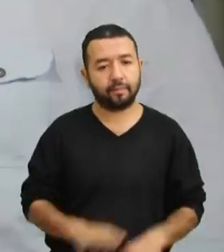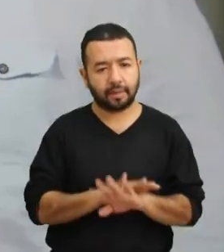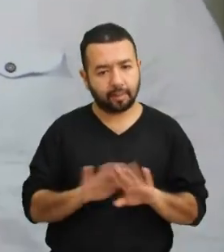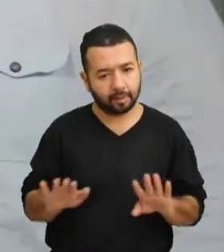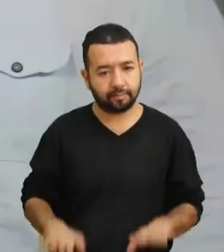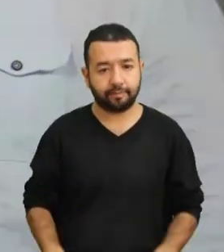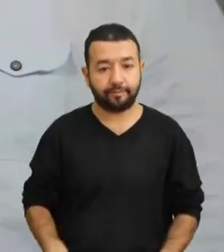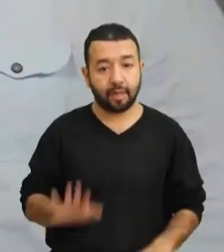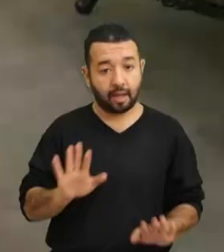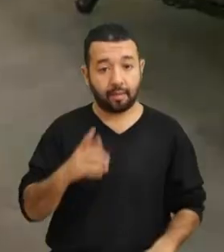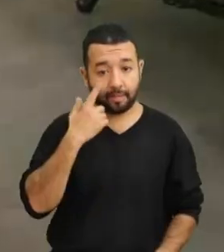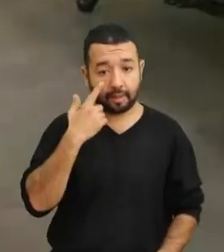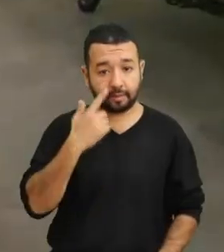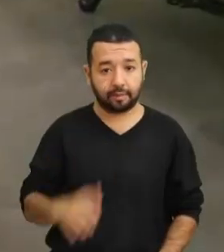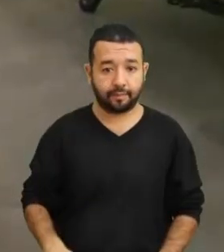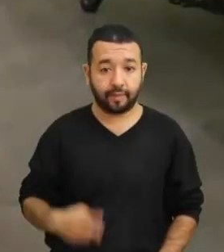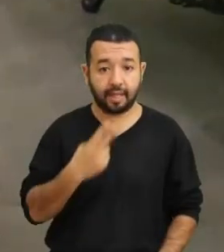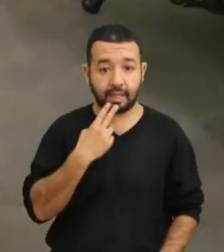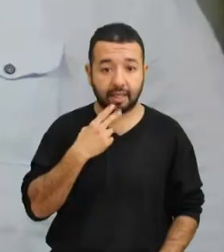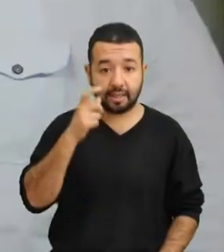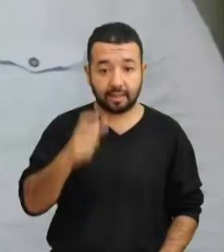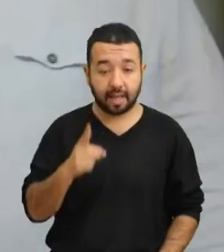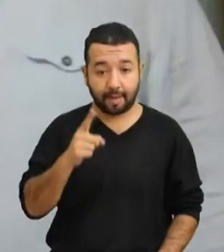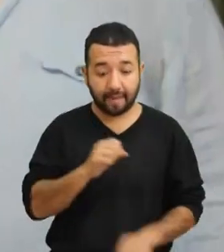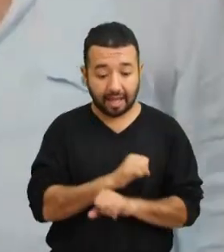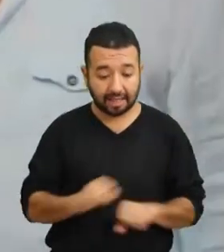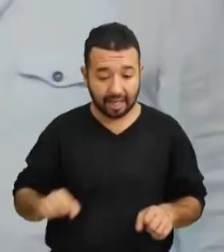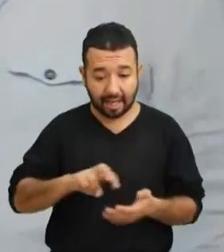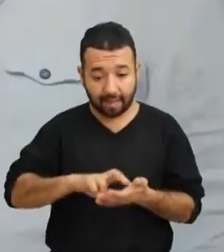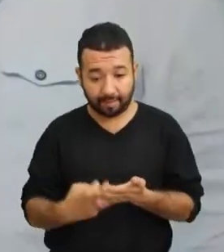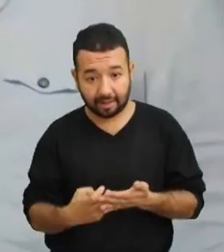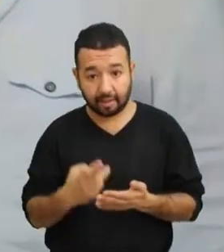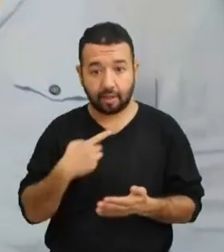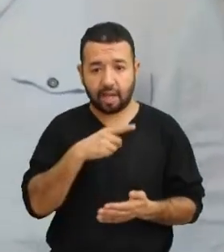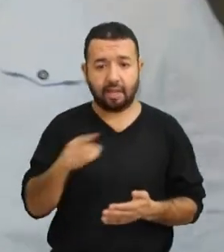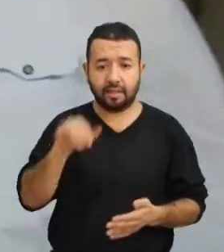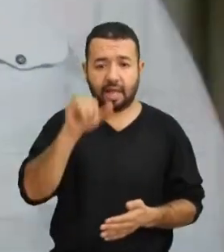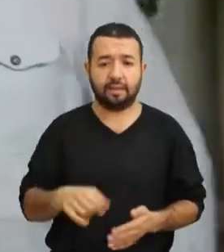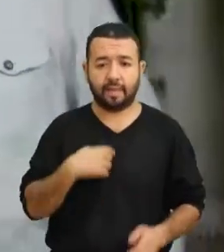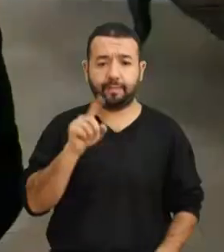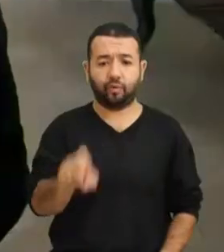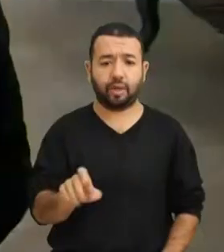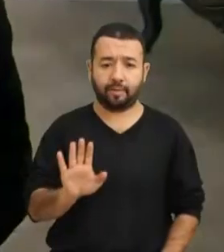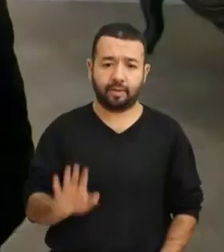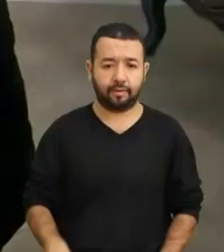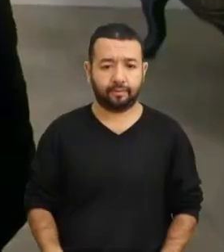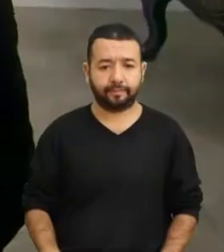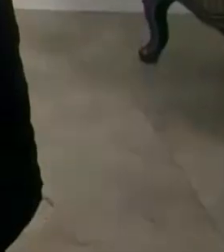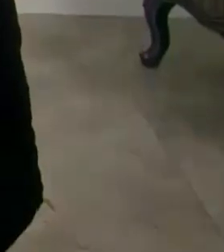Tamam. Ama bak. Kızımın kılına zarar gelsin. İkinizden de hesap sorarım ha.